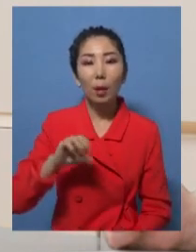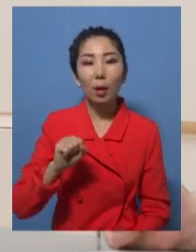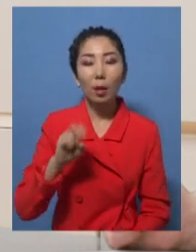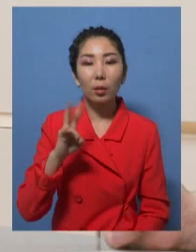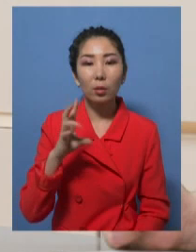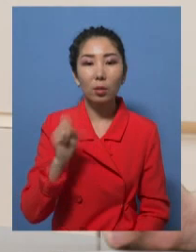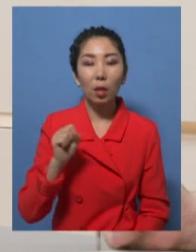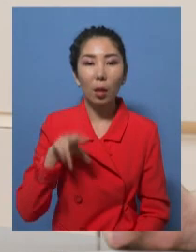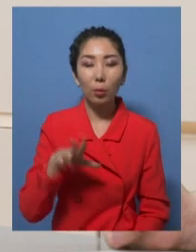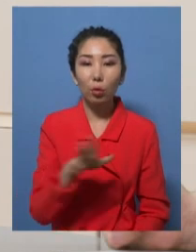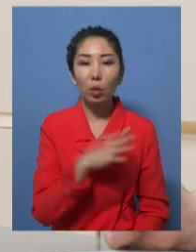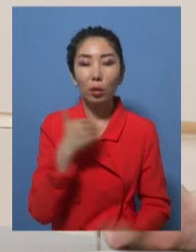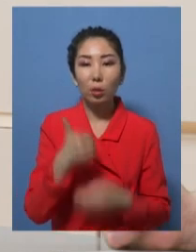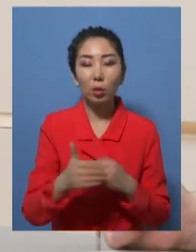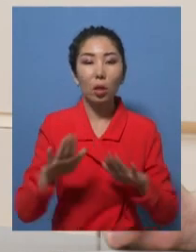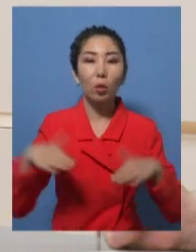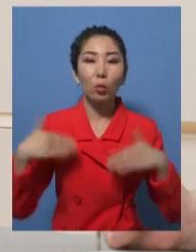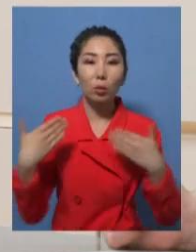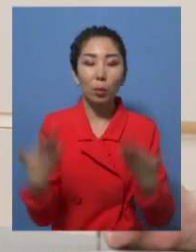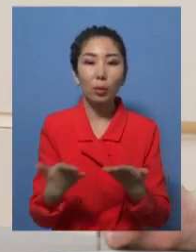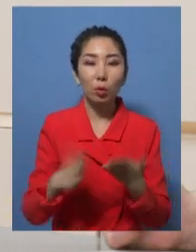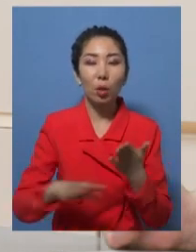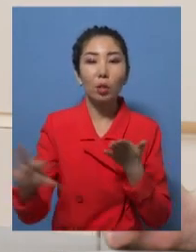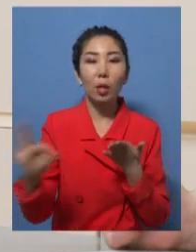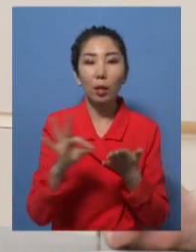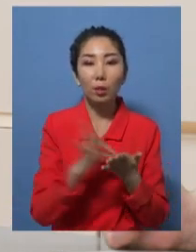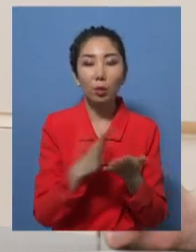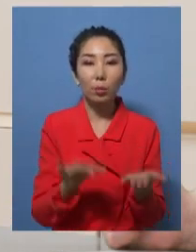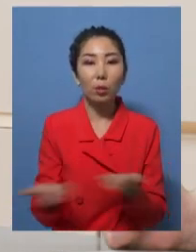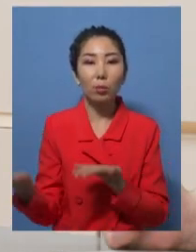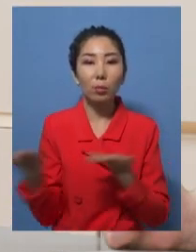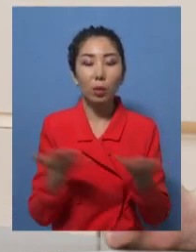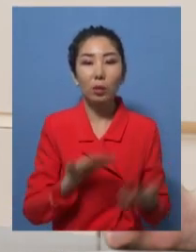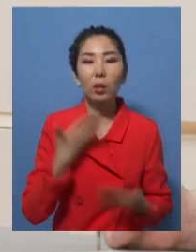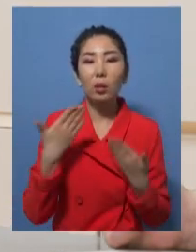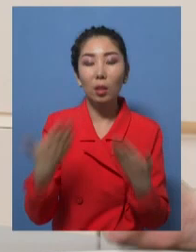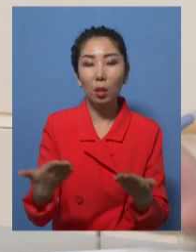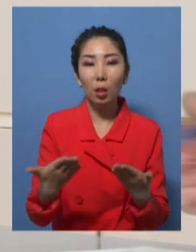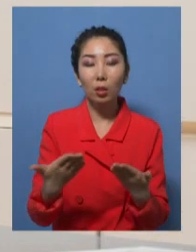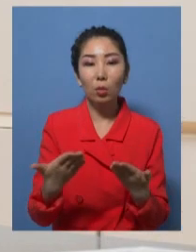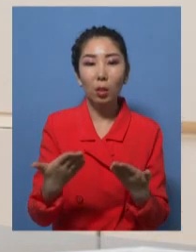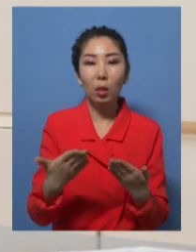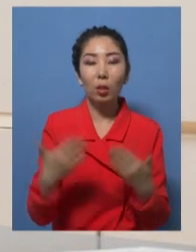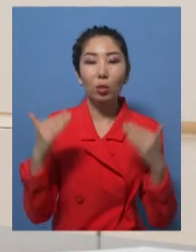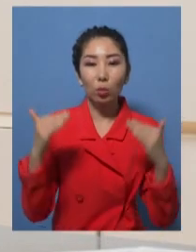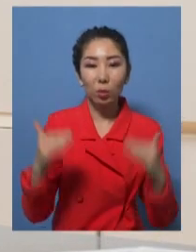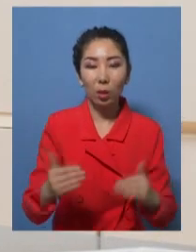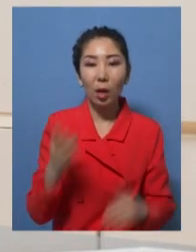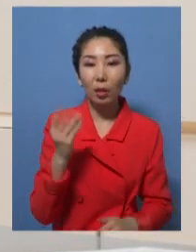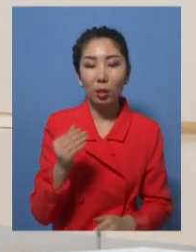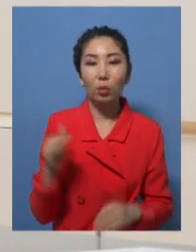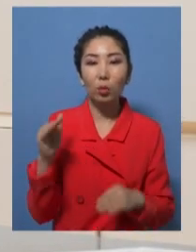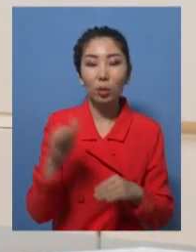берушіге айтады. Сіз осы маманды жұмысқа алыңыз 2 жыл бойы. Мен сізге сіз оған жаңа төмендетілген ақшасын